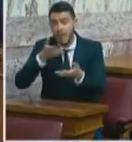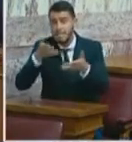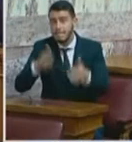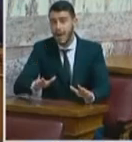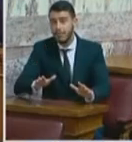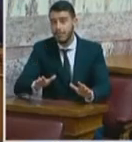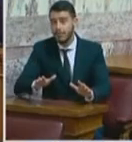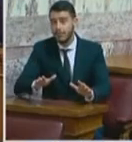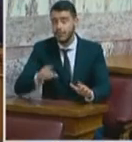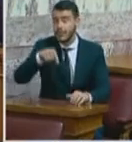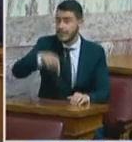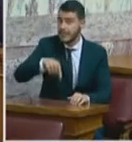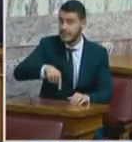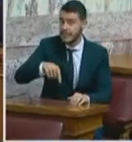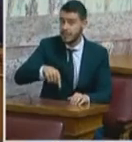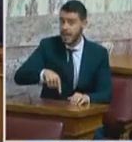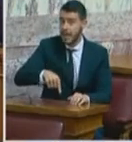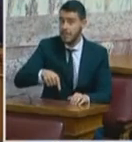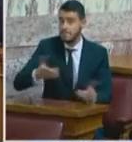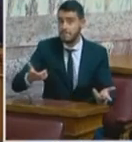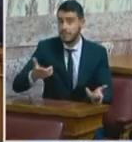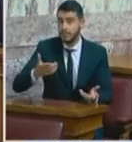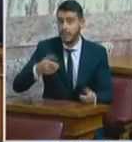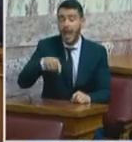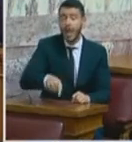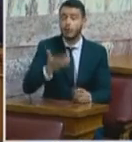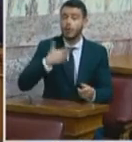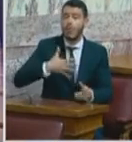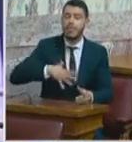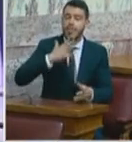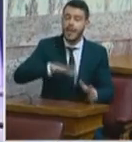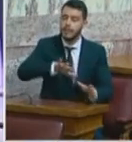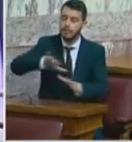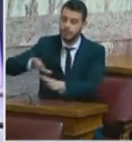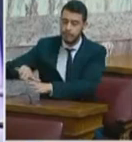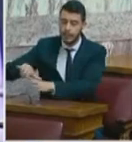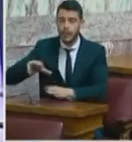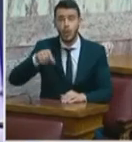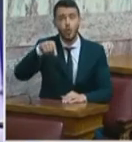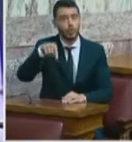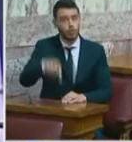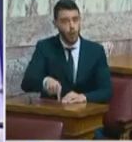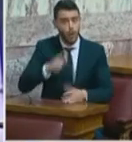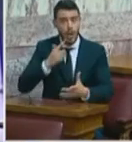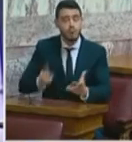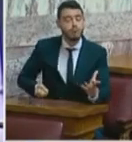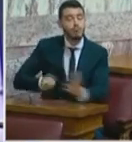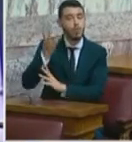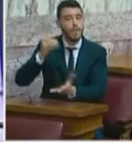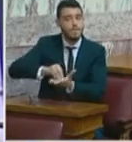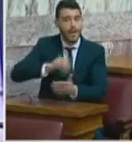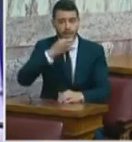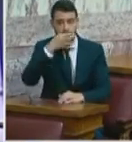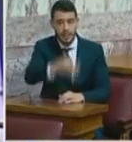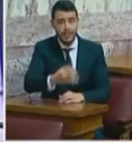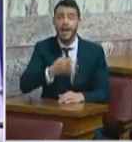να την αφήσετε στην άκρη ως ένα κακό συμβάν και να τοποθετηθείτε εκ νέου για την ανάγκη να